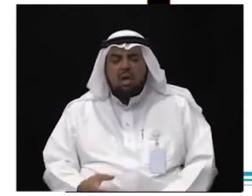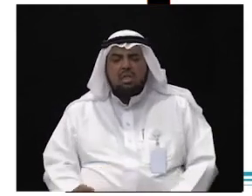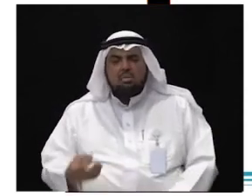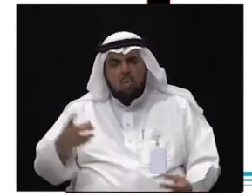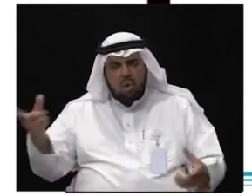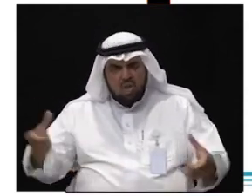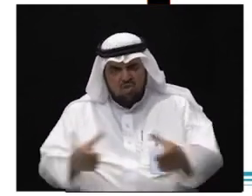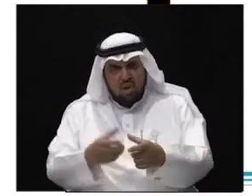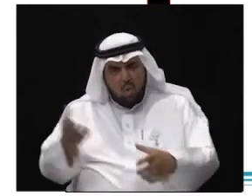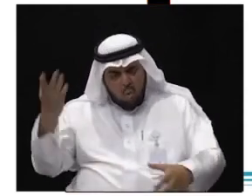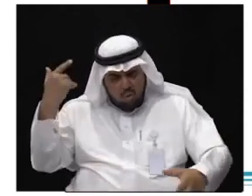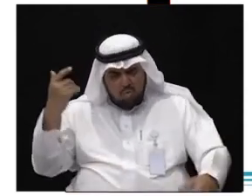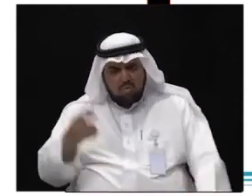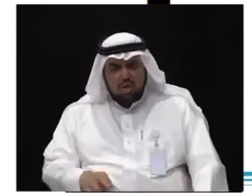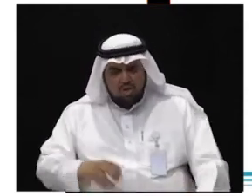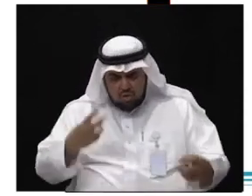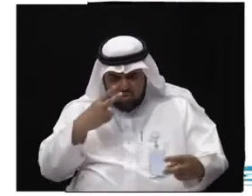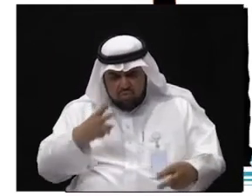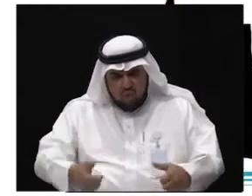المسبق.